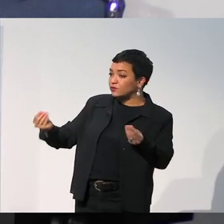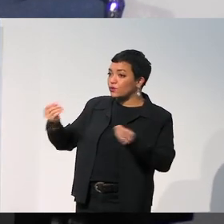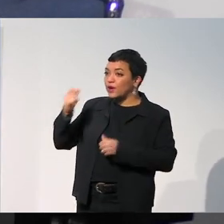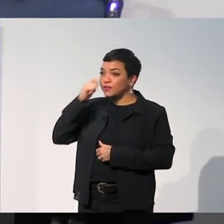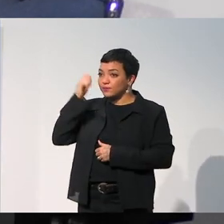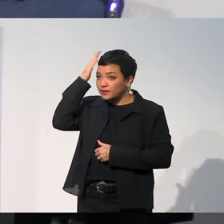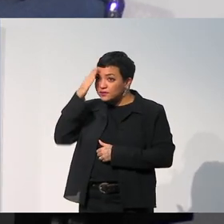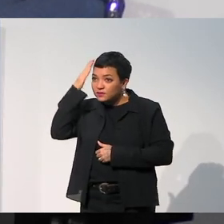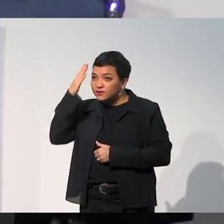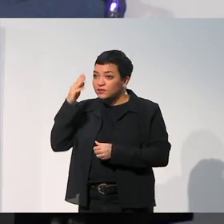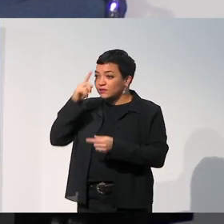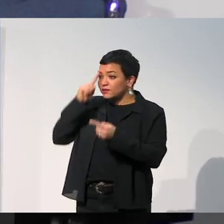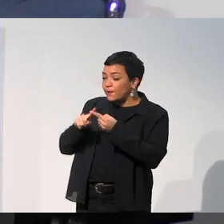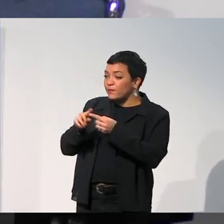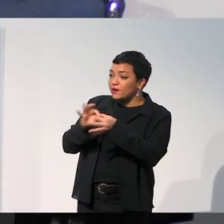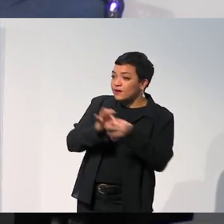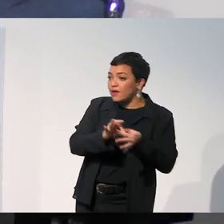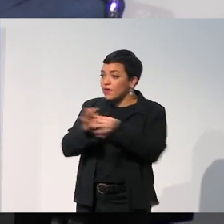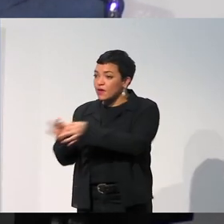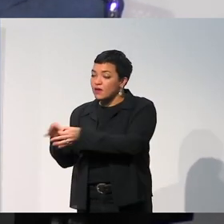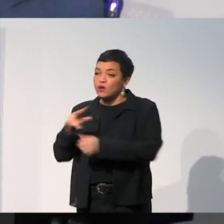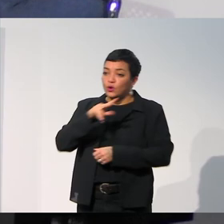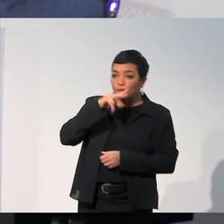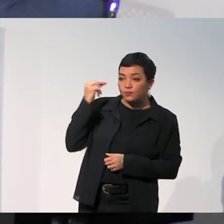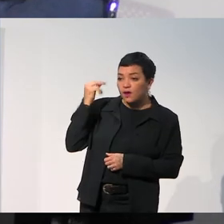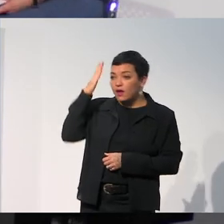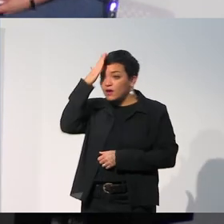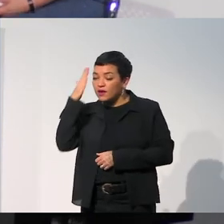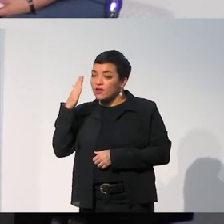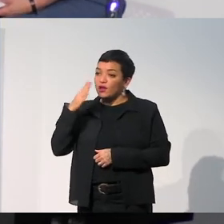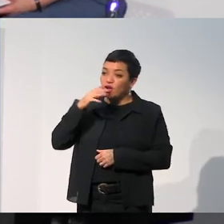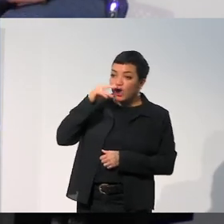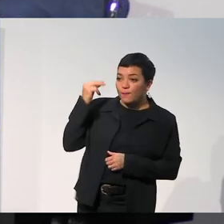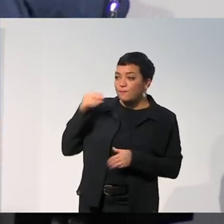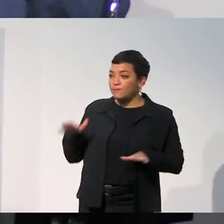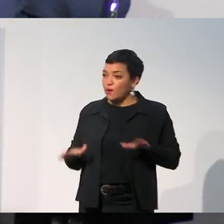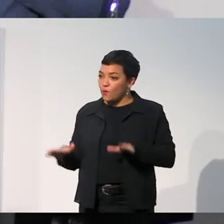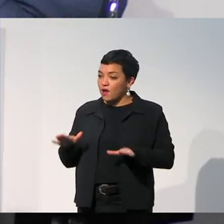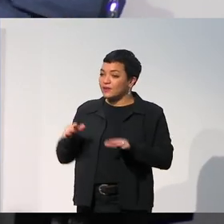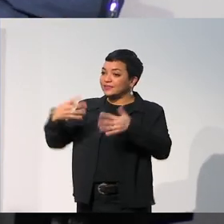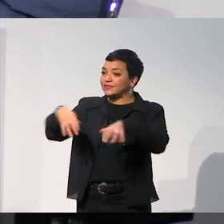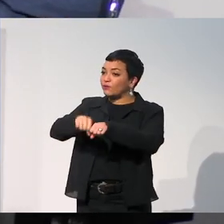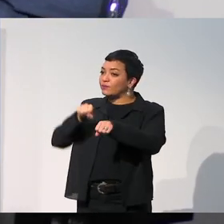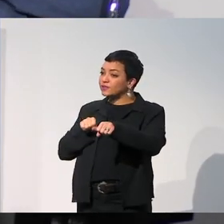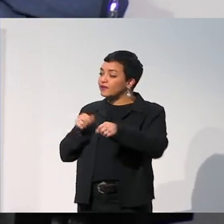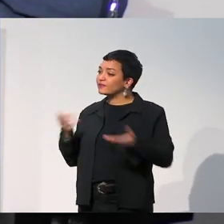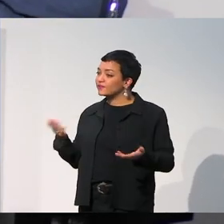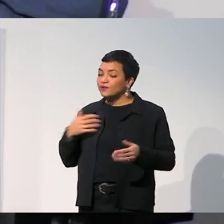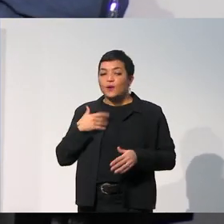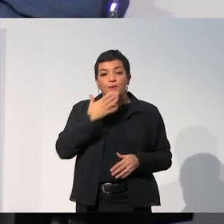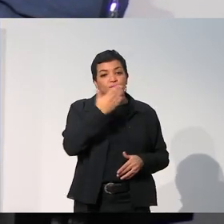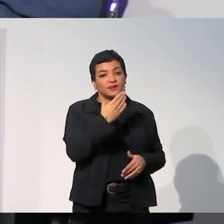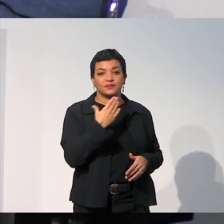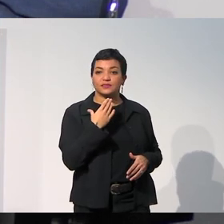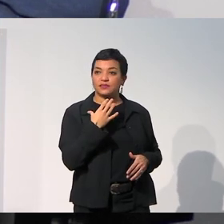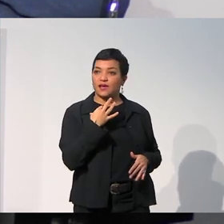question rapport animal-homme, pingouin-homme au XIXe siècle? Alors, merci de m'avoir